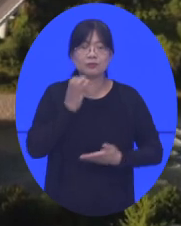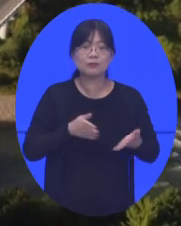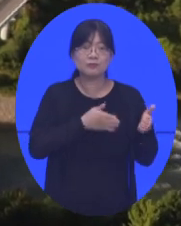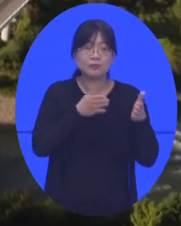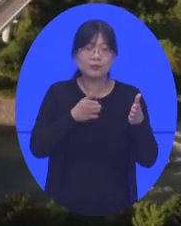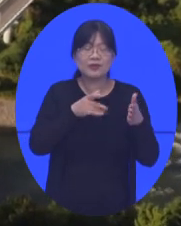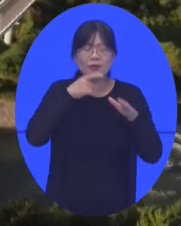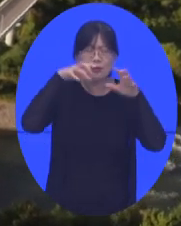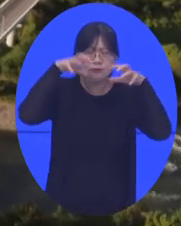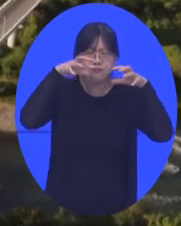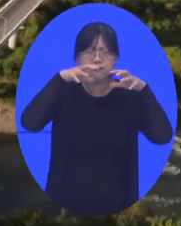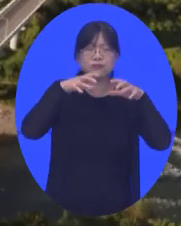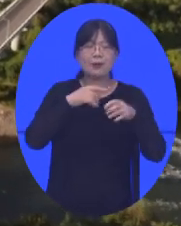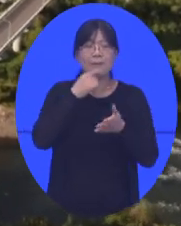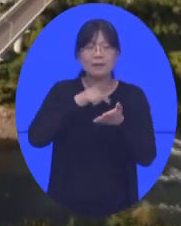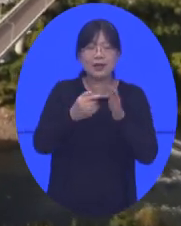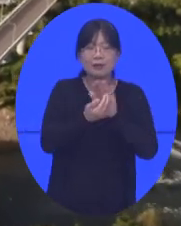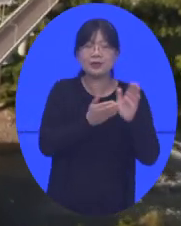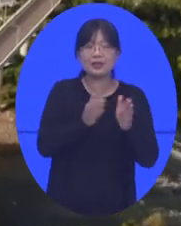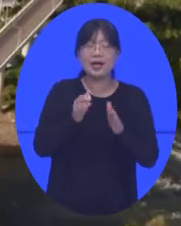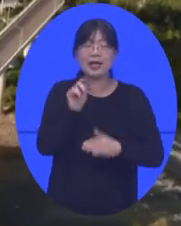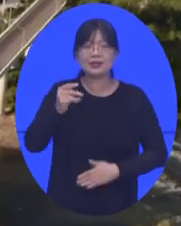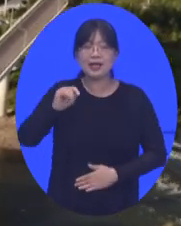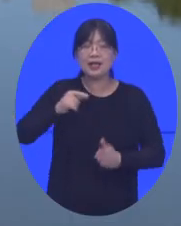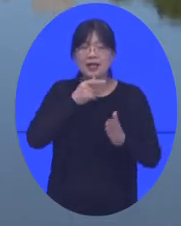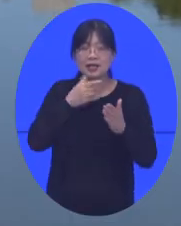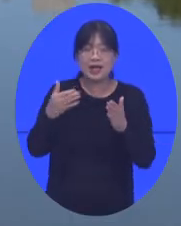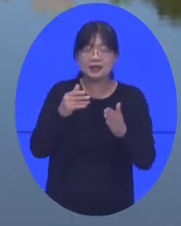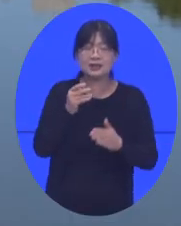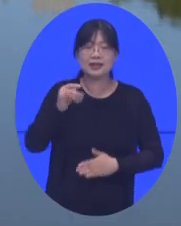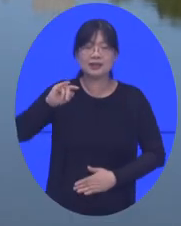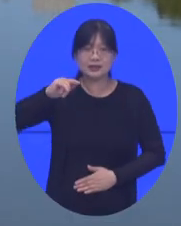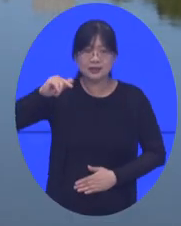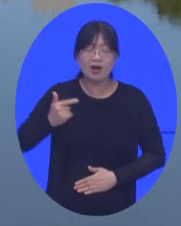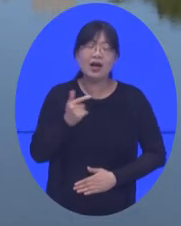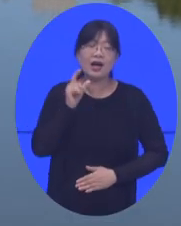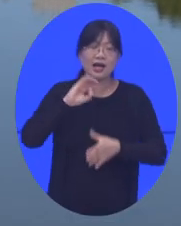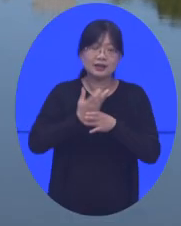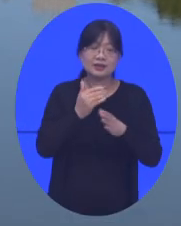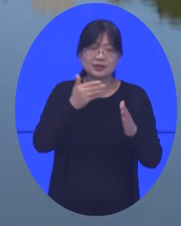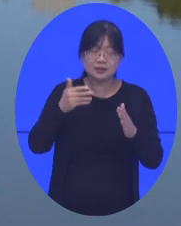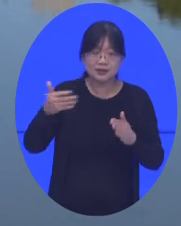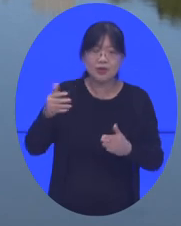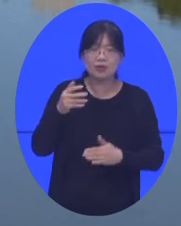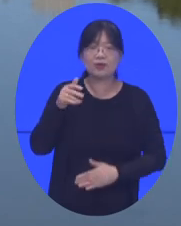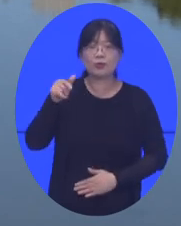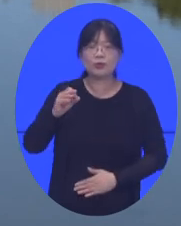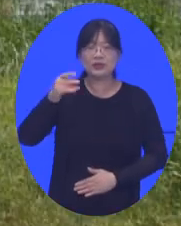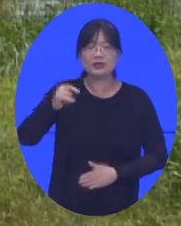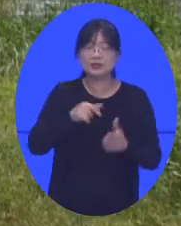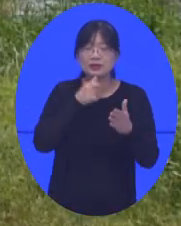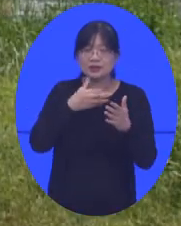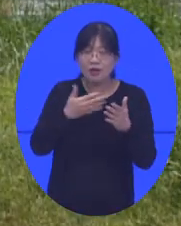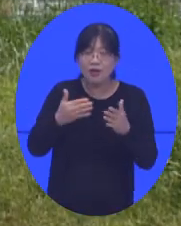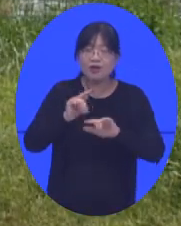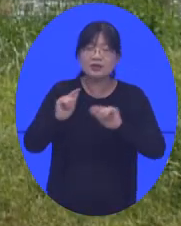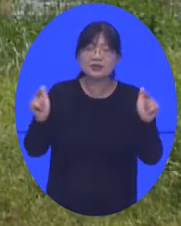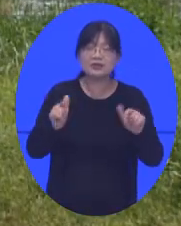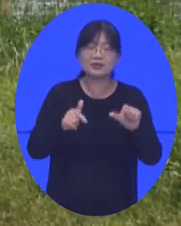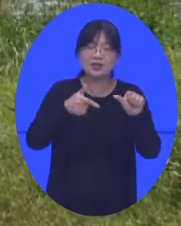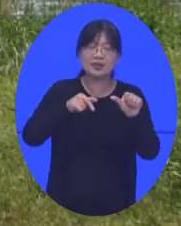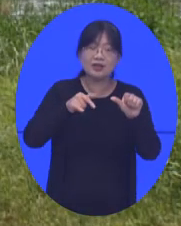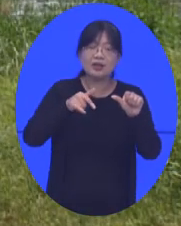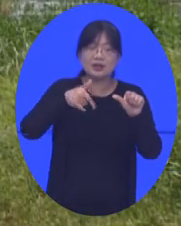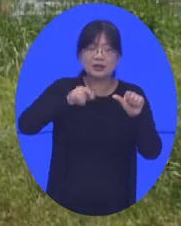경기도가 풍수의 대비를 위해 한탄강, 탄천, 안양천, 공릉천, 흑천 등 도내 5개 지방하천의 국가하천